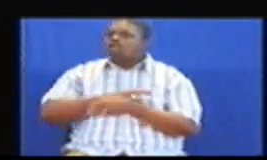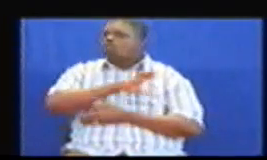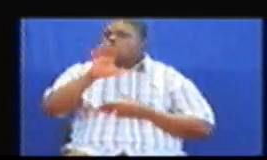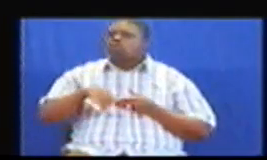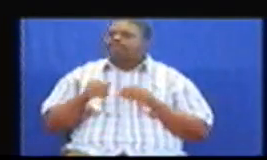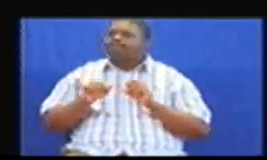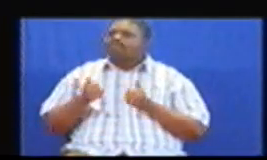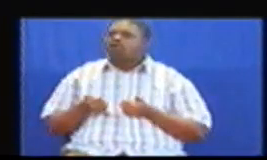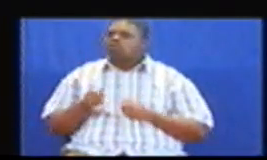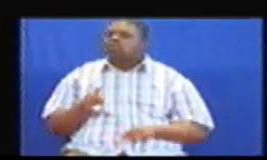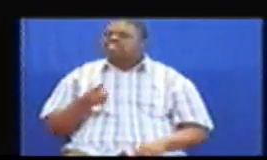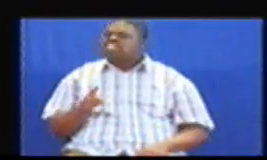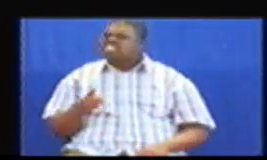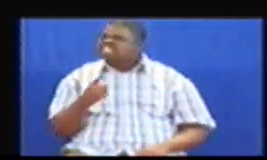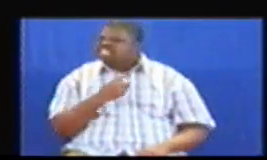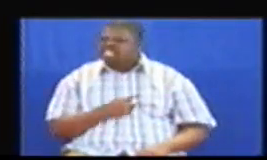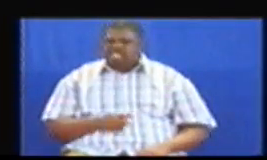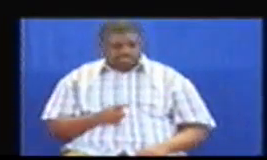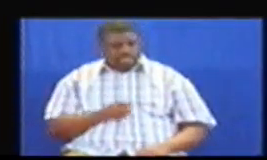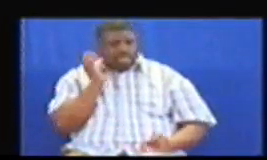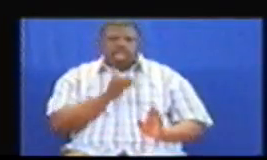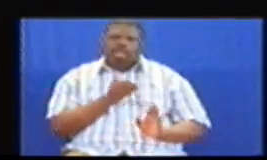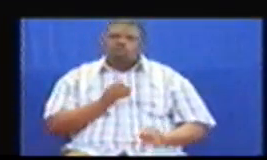ni nini ingredients za dhana hiyo.